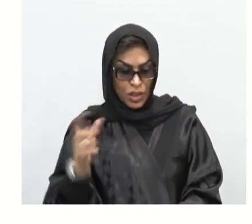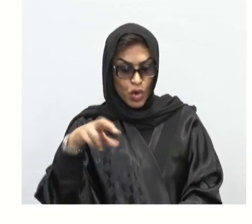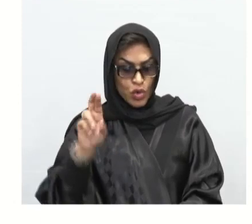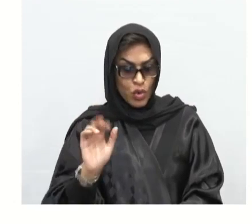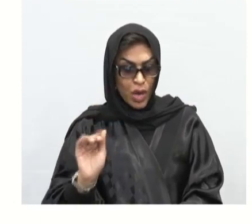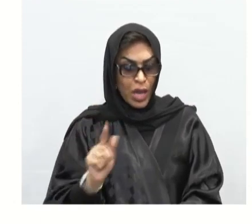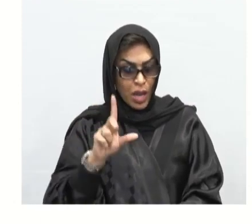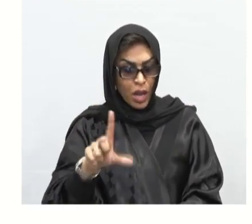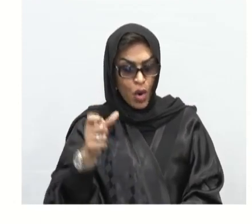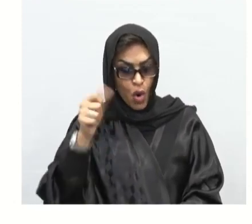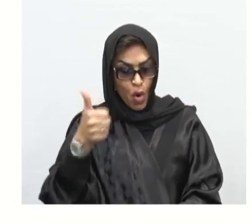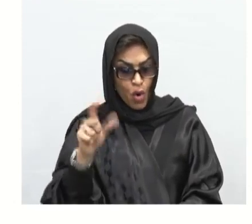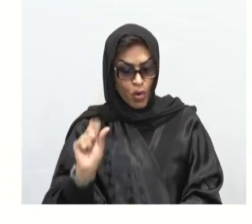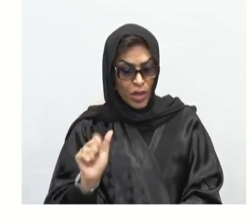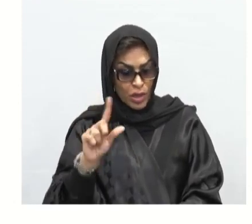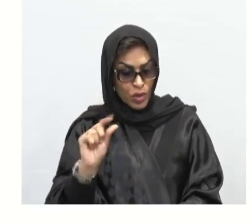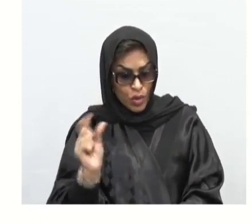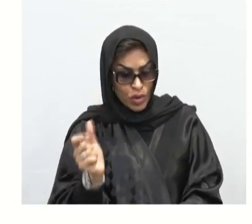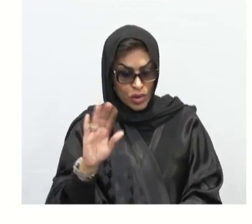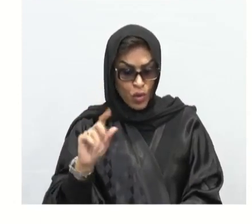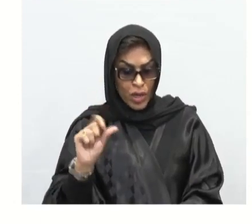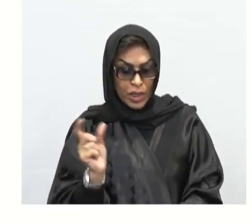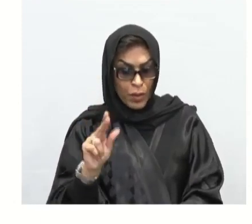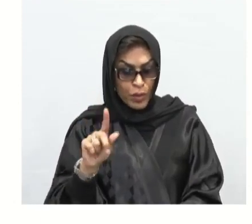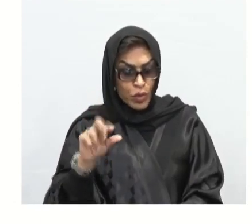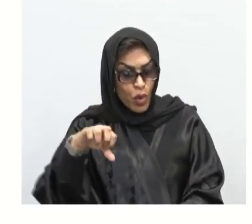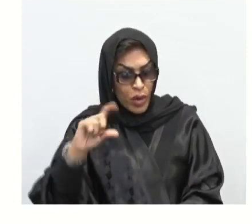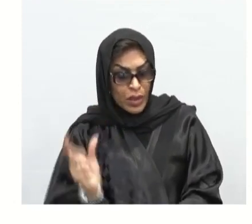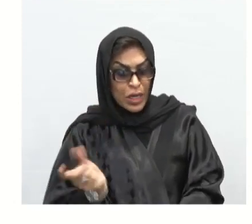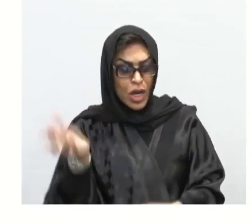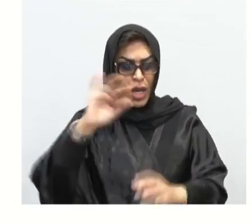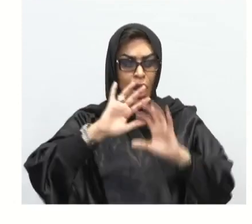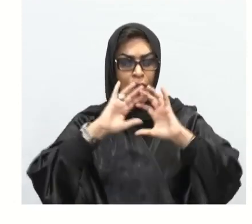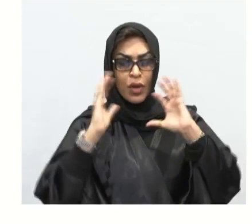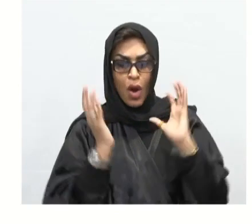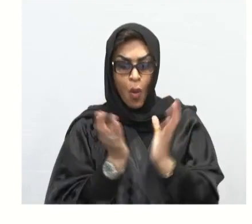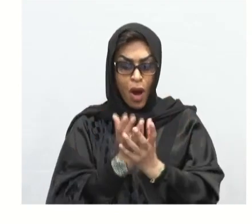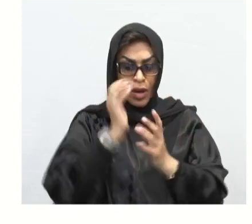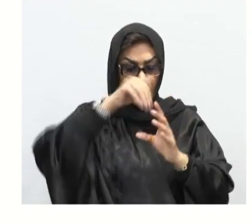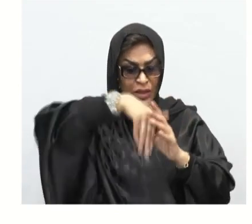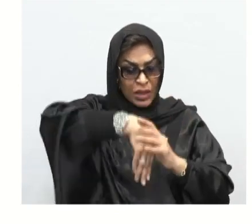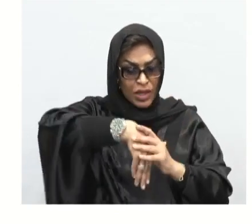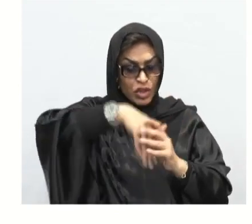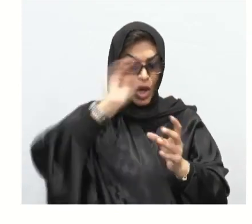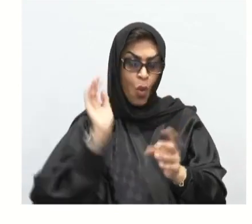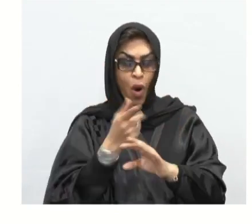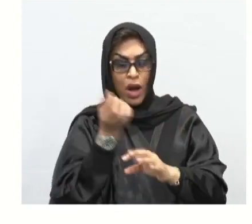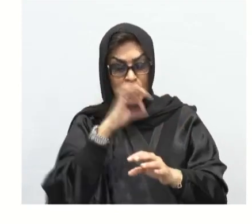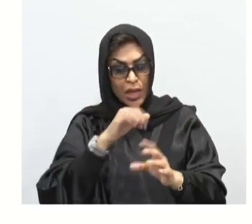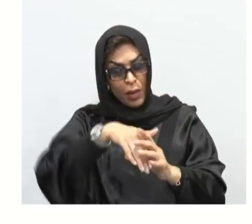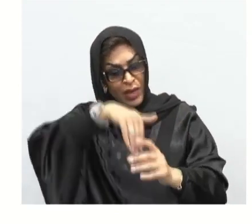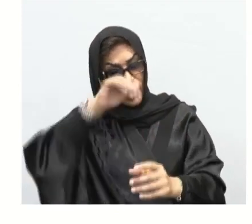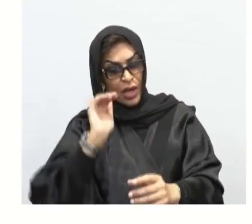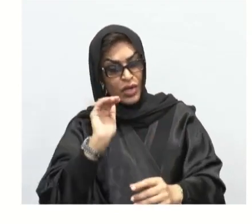زحل اورانوس ونبتون جميع هذه الكواكب نسميها بالكواكب الخارجيه او